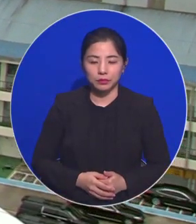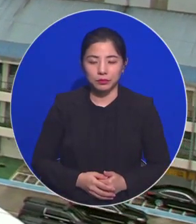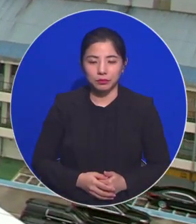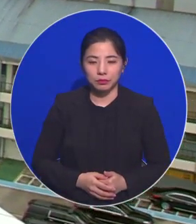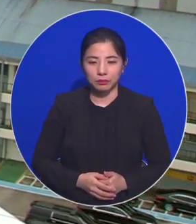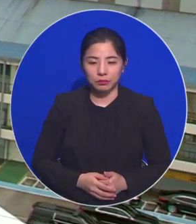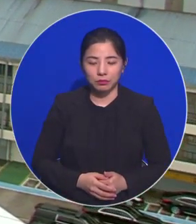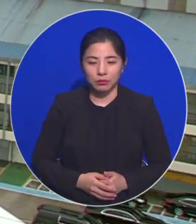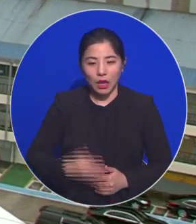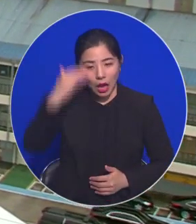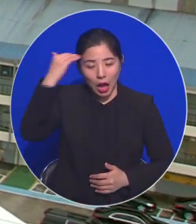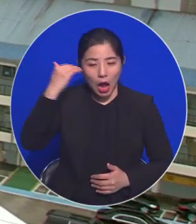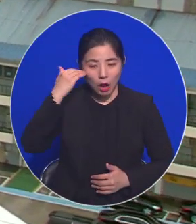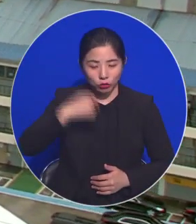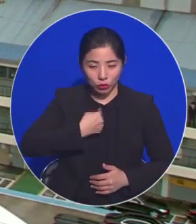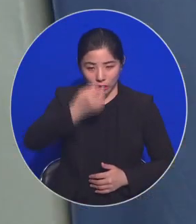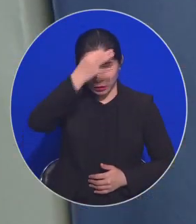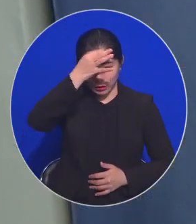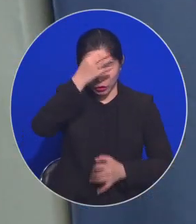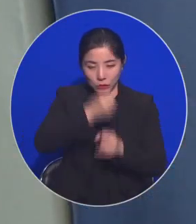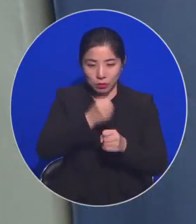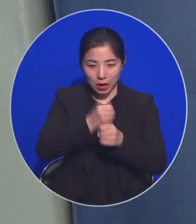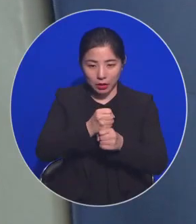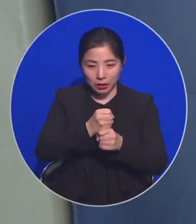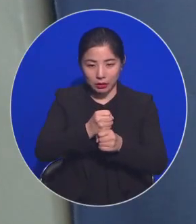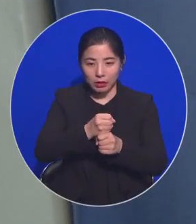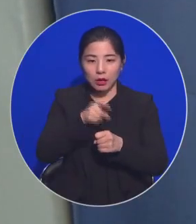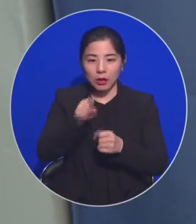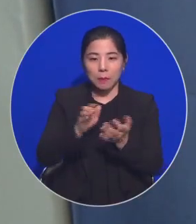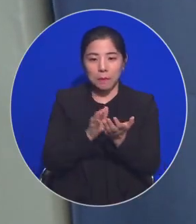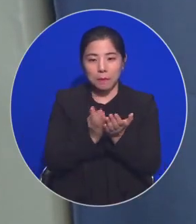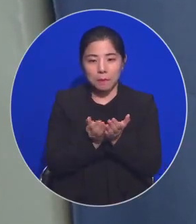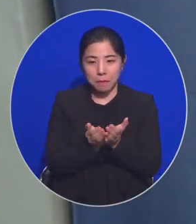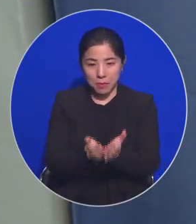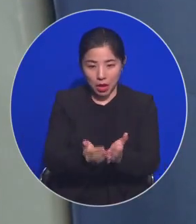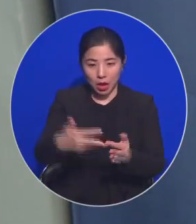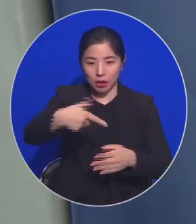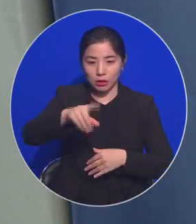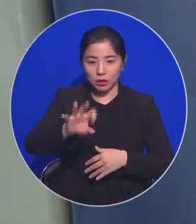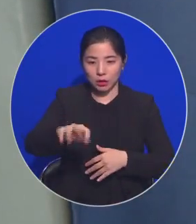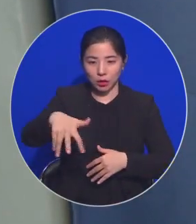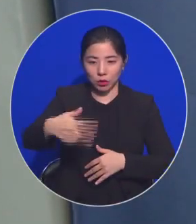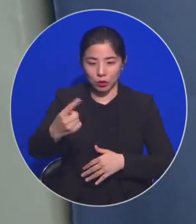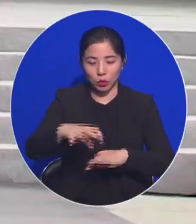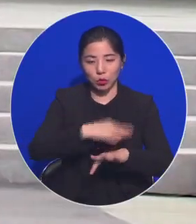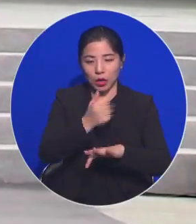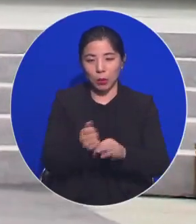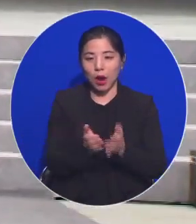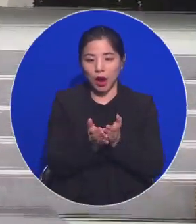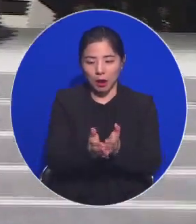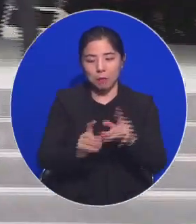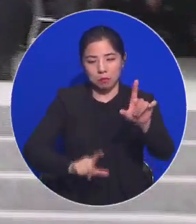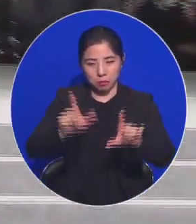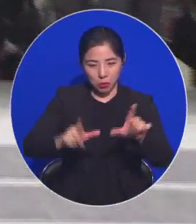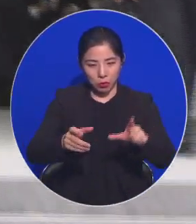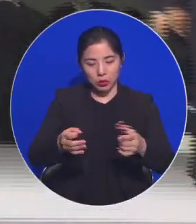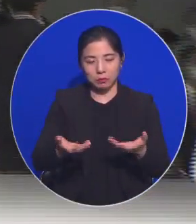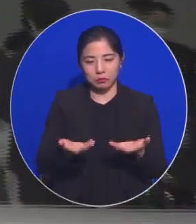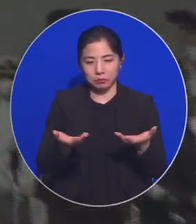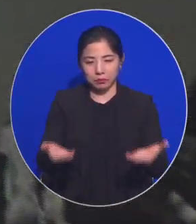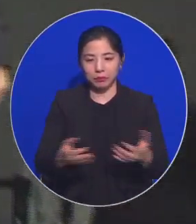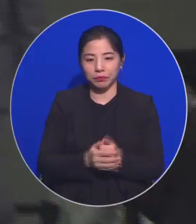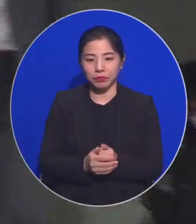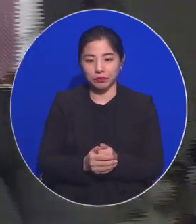국내 독자 기술로 건조된 해군의 차기 이지스 구축함 정조 대왕함이 위용을 드러냅니다. 윤석열 대통령과